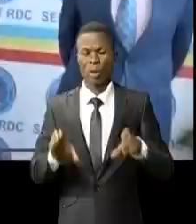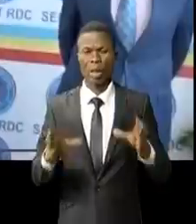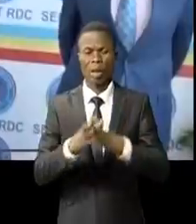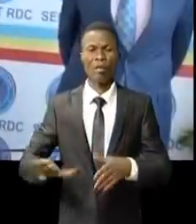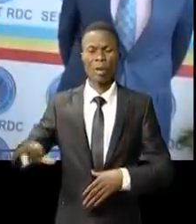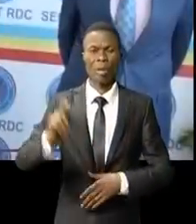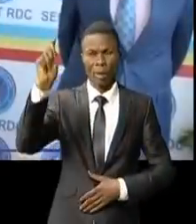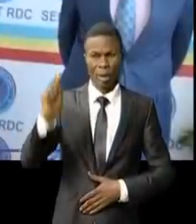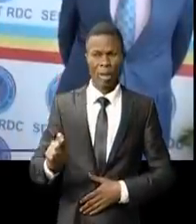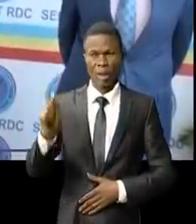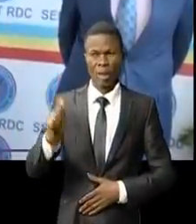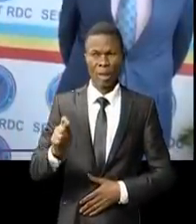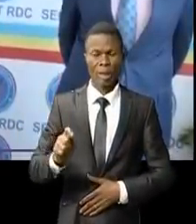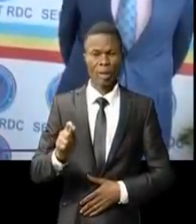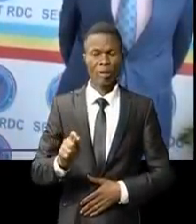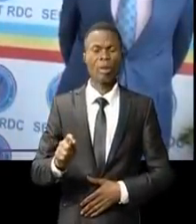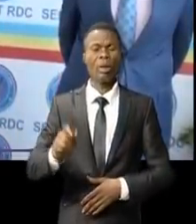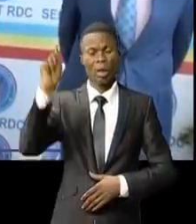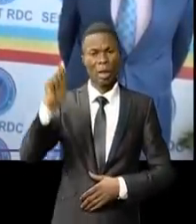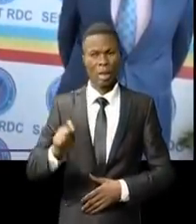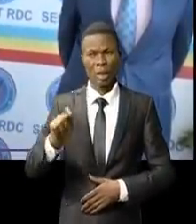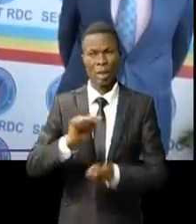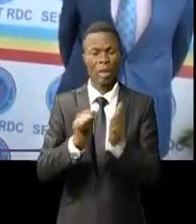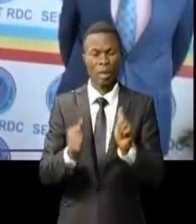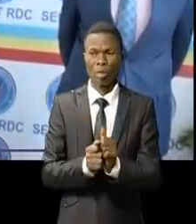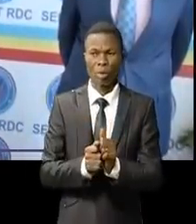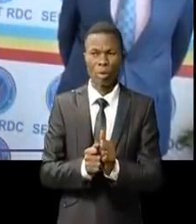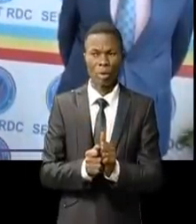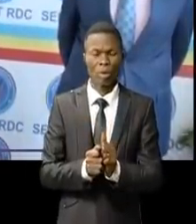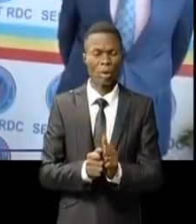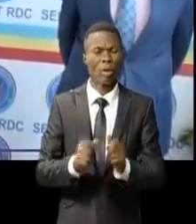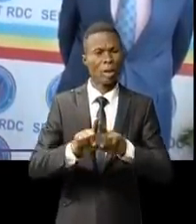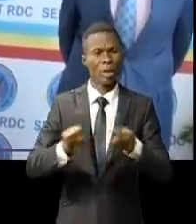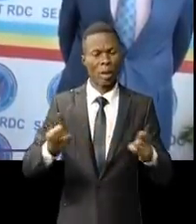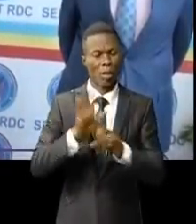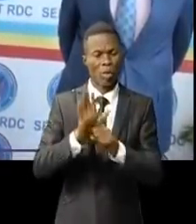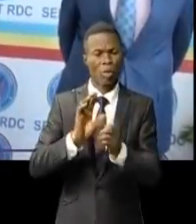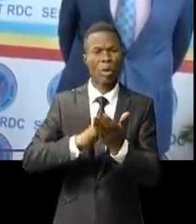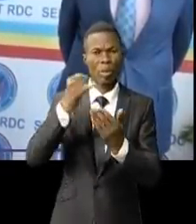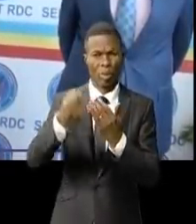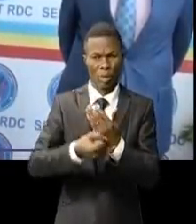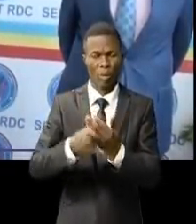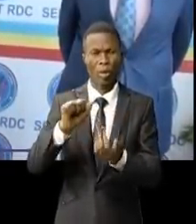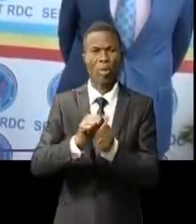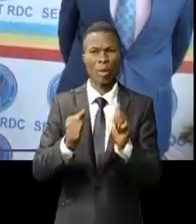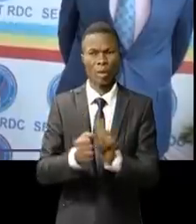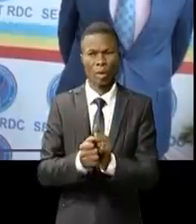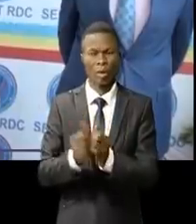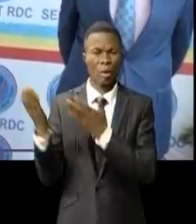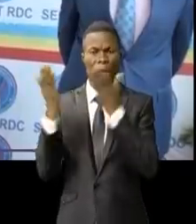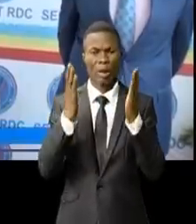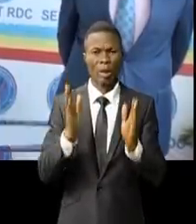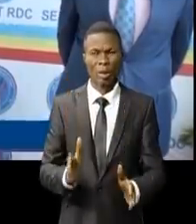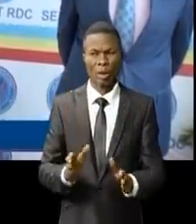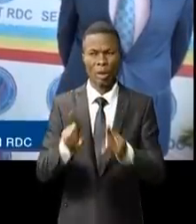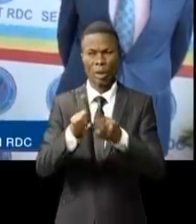Tanzanie. Tanzanie inafanya miradi mikubwa. La Tanzanie est sur différents projets en termes de transport